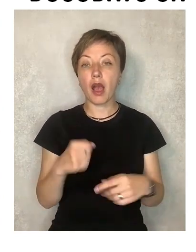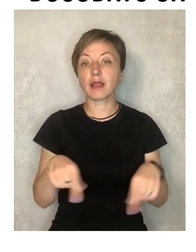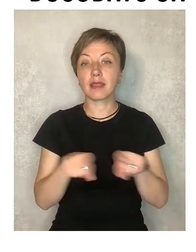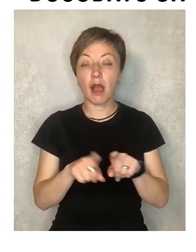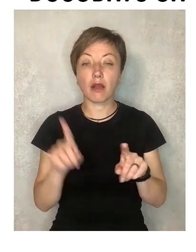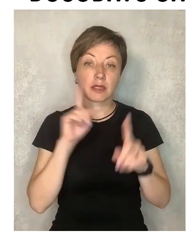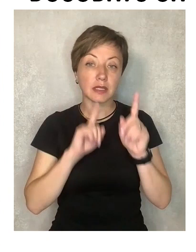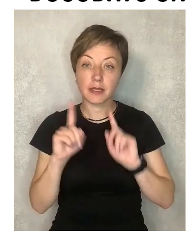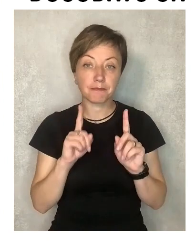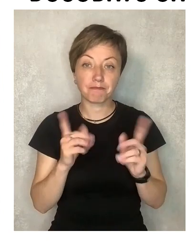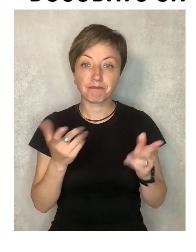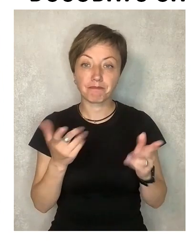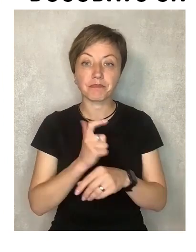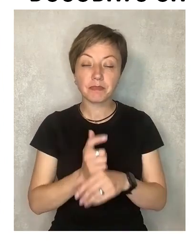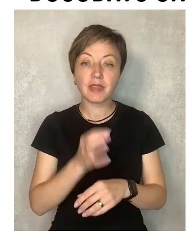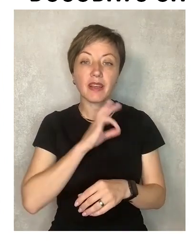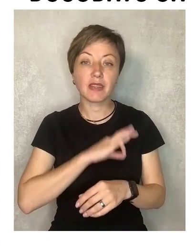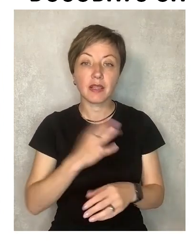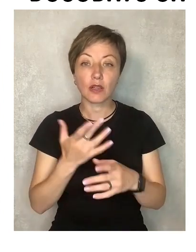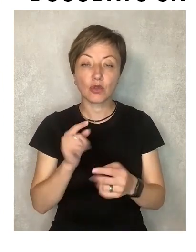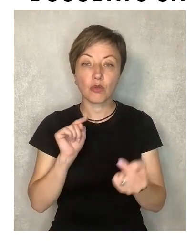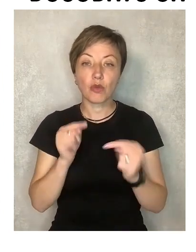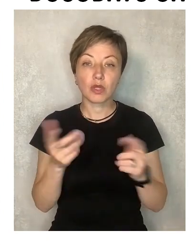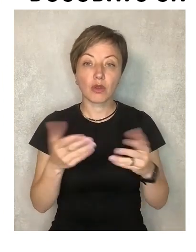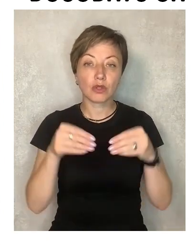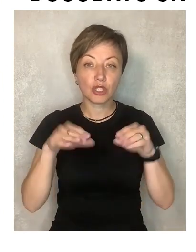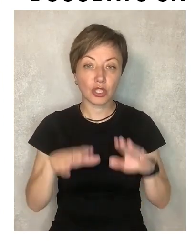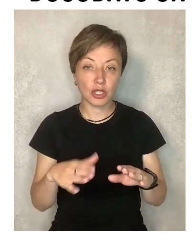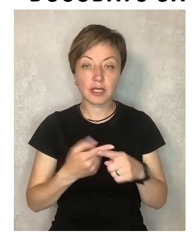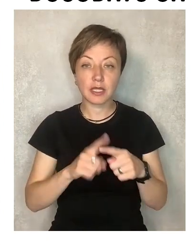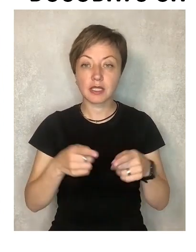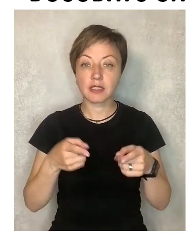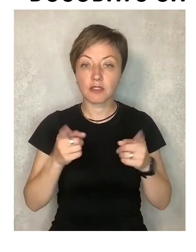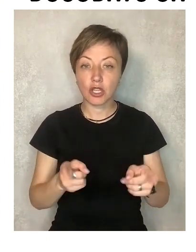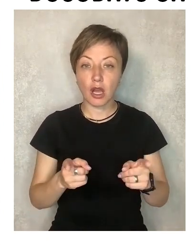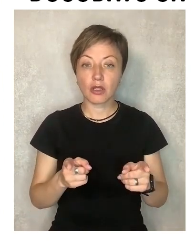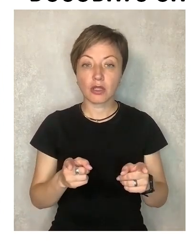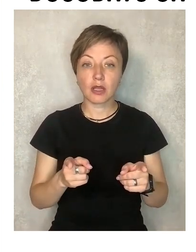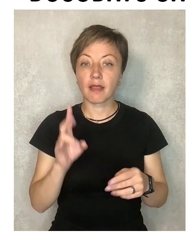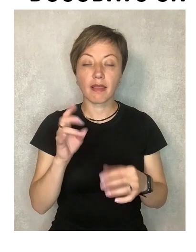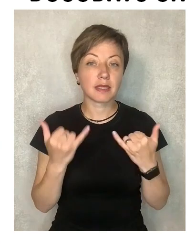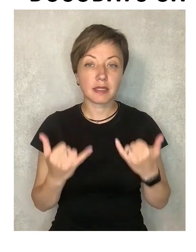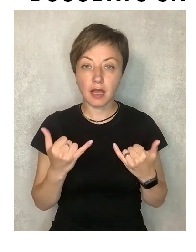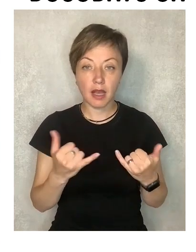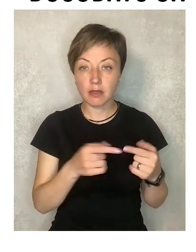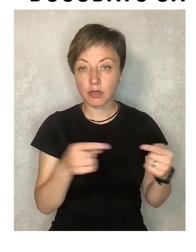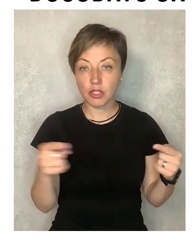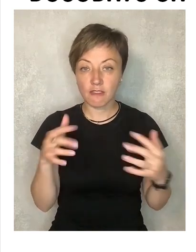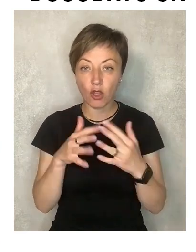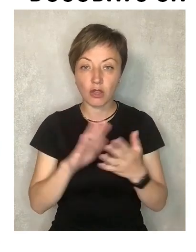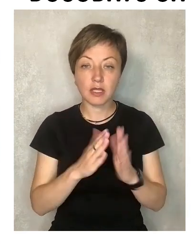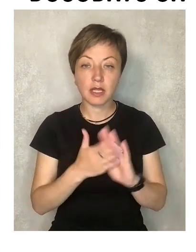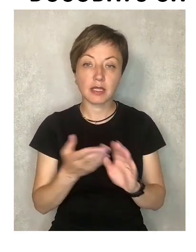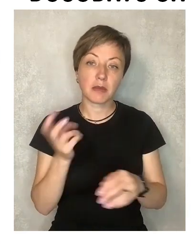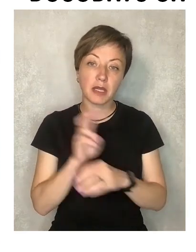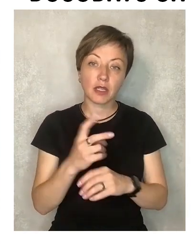то більш ефективно, якщо протестуєте проти якогось рішення, ну це, звичайно, не зараз під час воєнного стану, це прийти людей 100